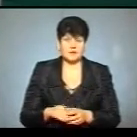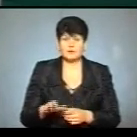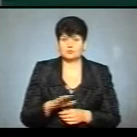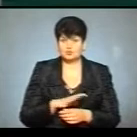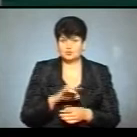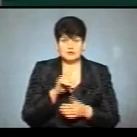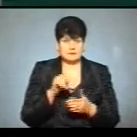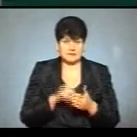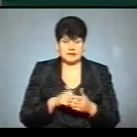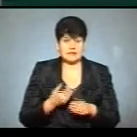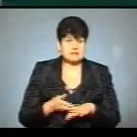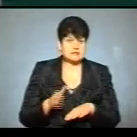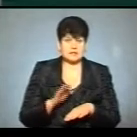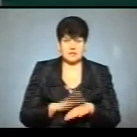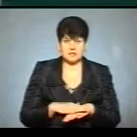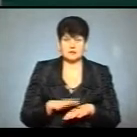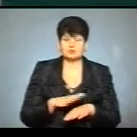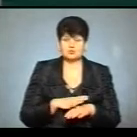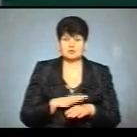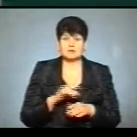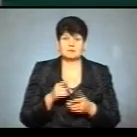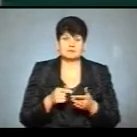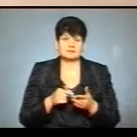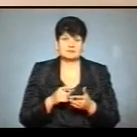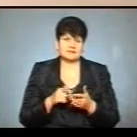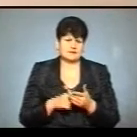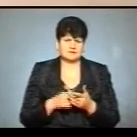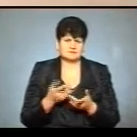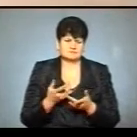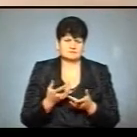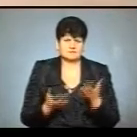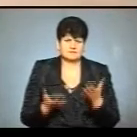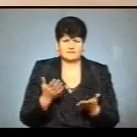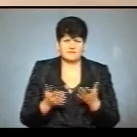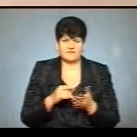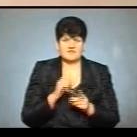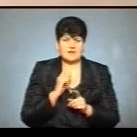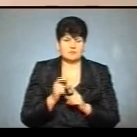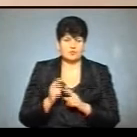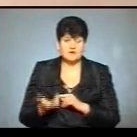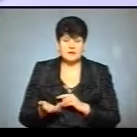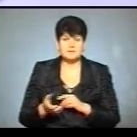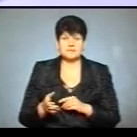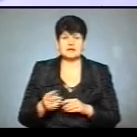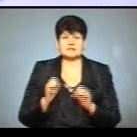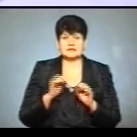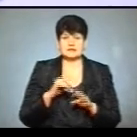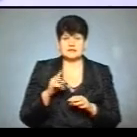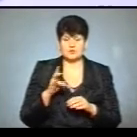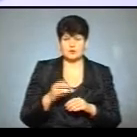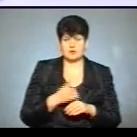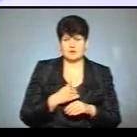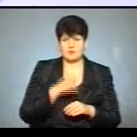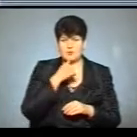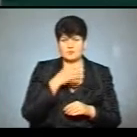питання досить складні, були питання дещо з неоднозначними відповідями. Вчителька каже, що пройти сертифікацію насамперед вирішила, щоб